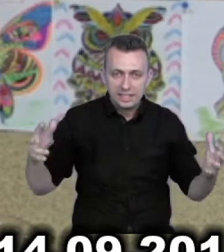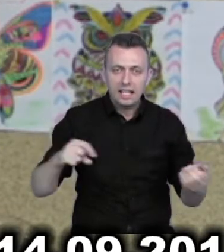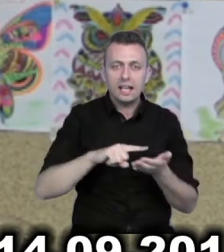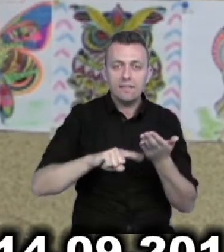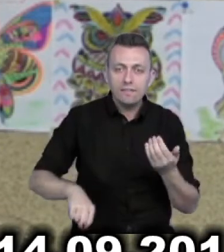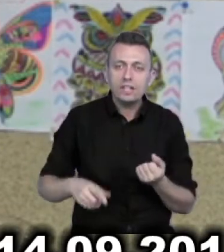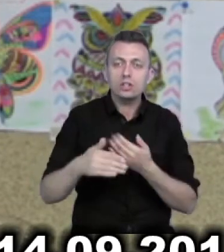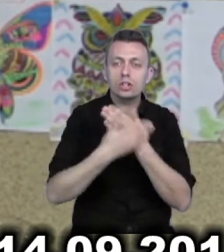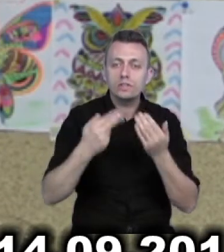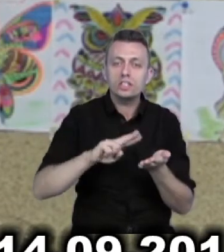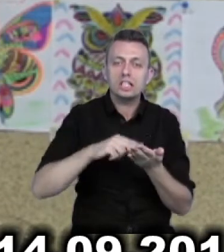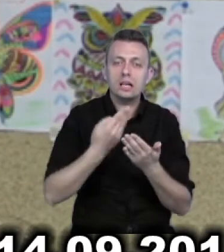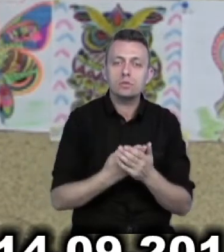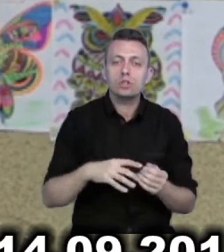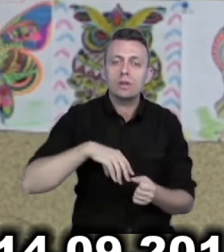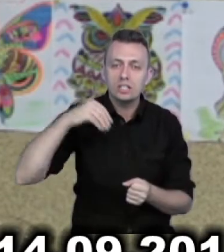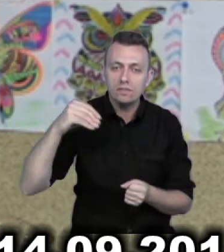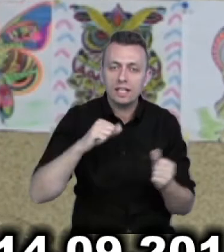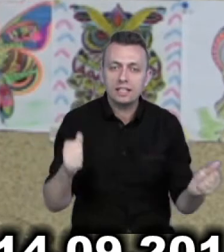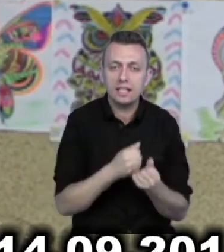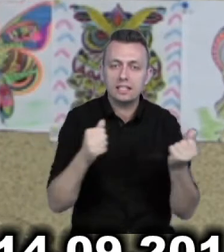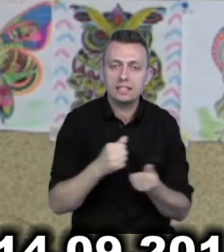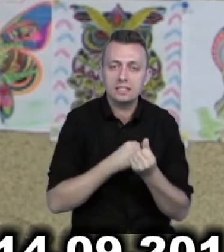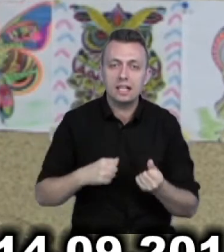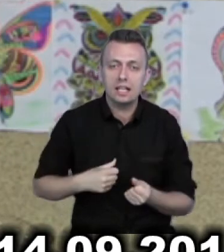są święta. Staramy się właśnie